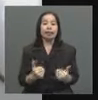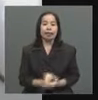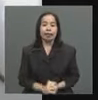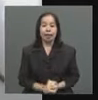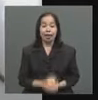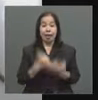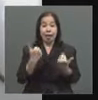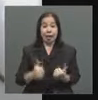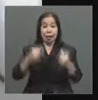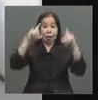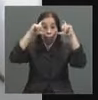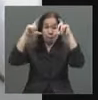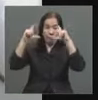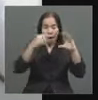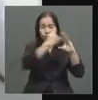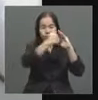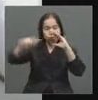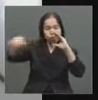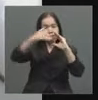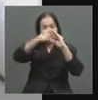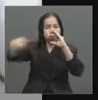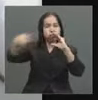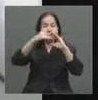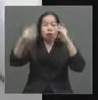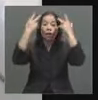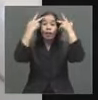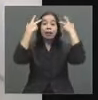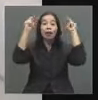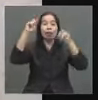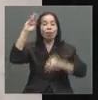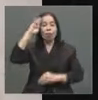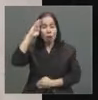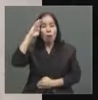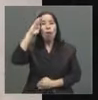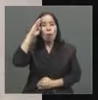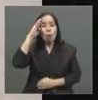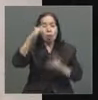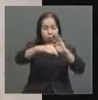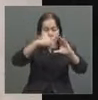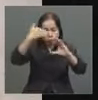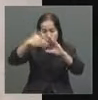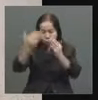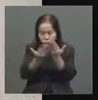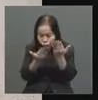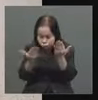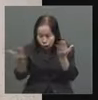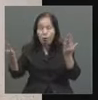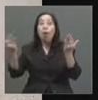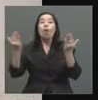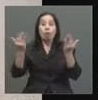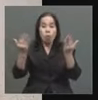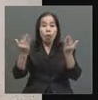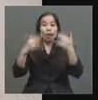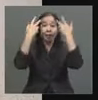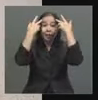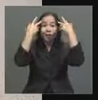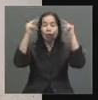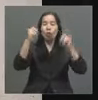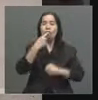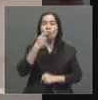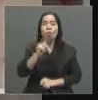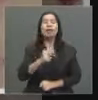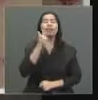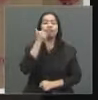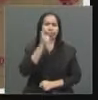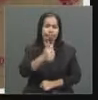ที่ส่งมาถึงท่านนายกนะครับแล้วท่านก็ได้เห็นภาพนี้ท่านตอบกลับมาว่าดีม